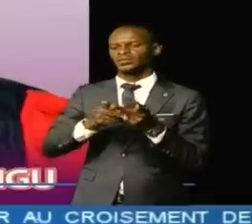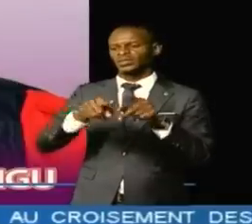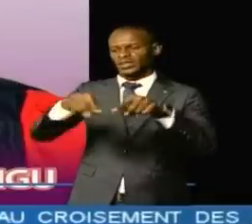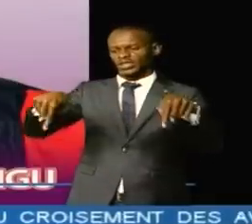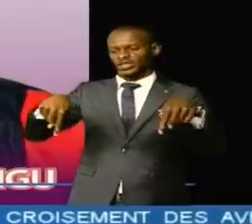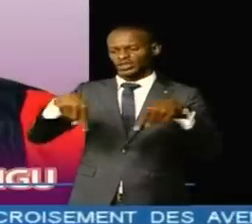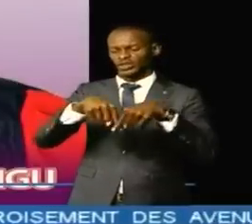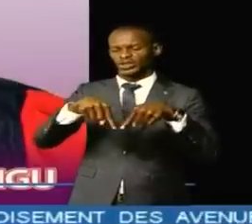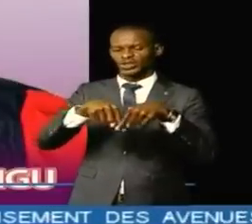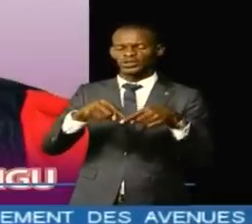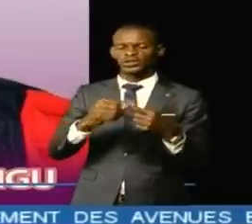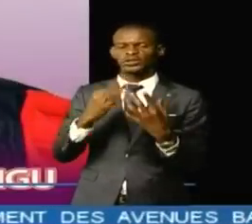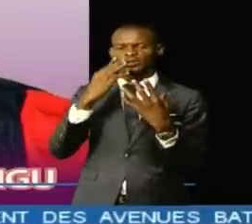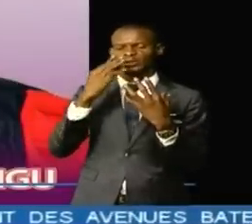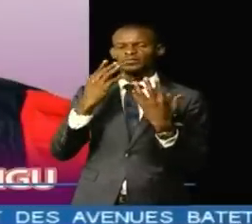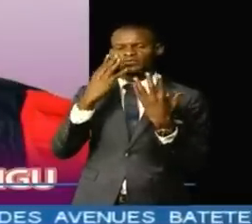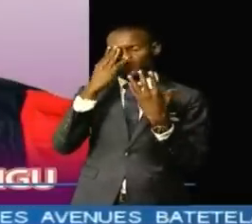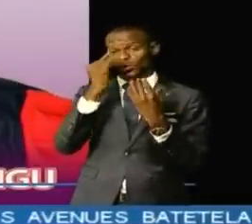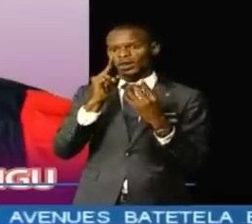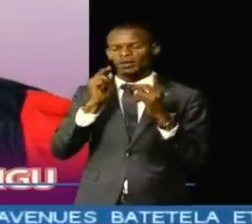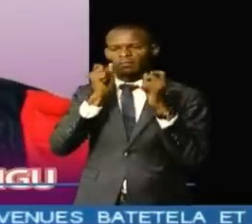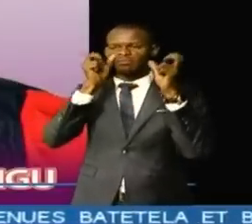6, numéro